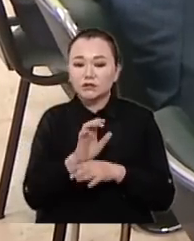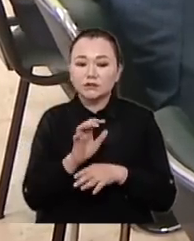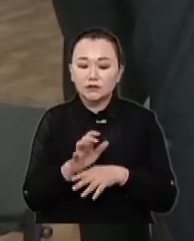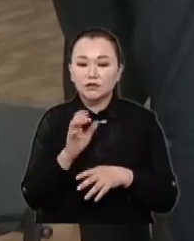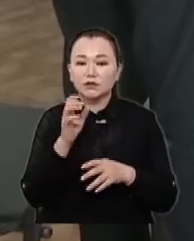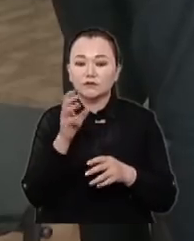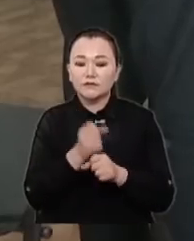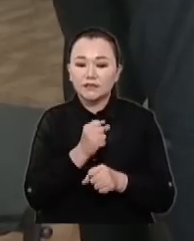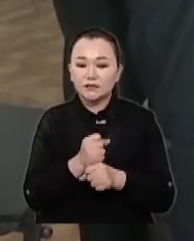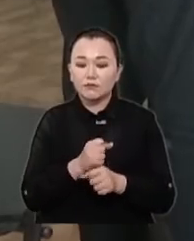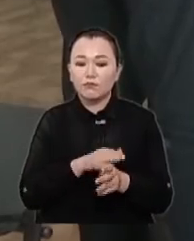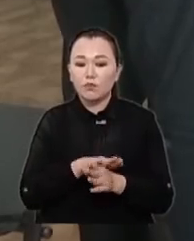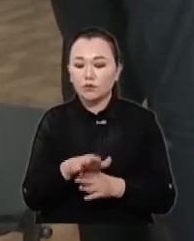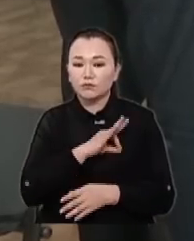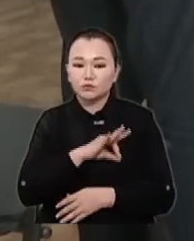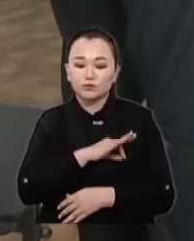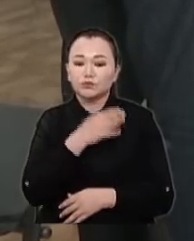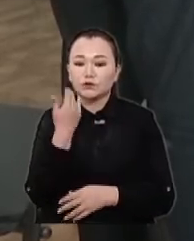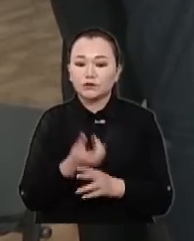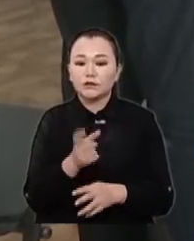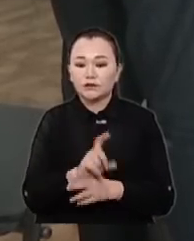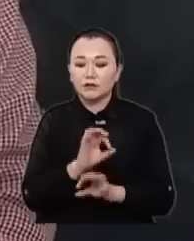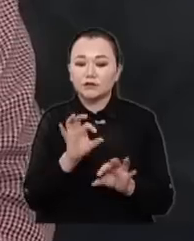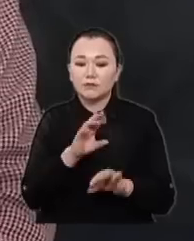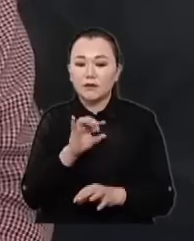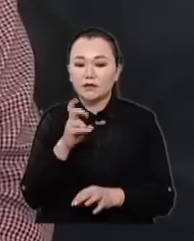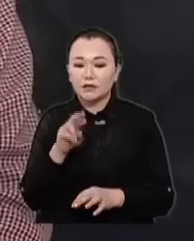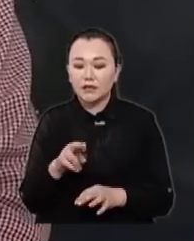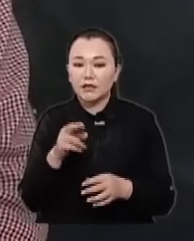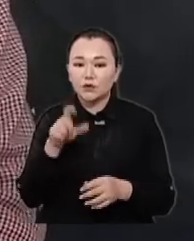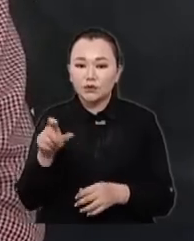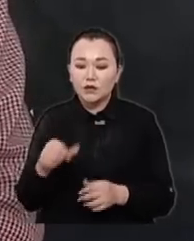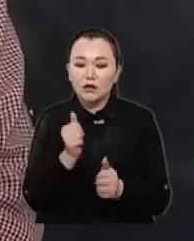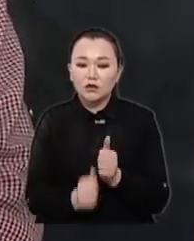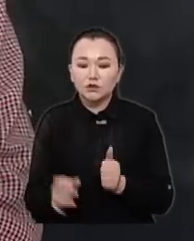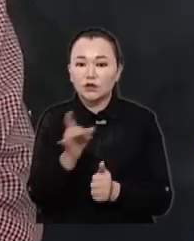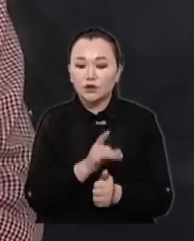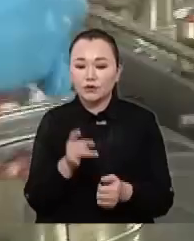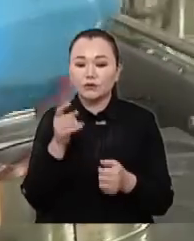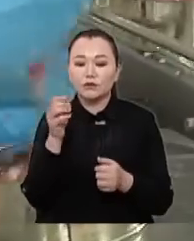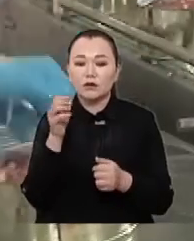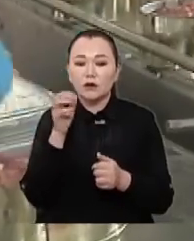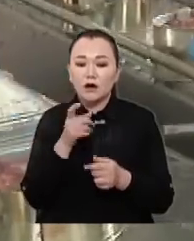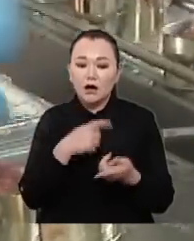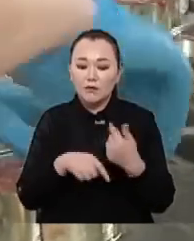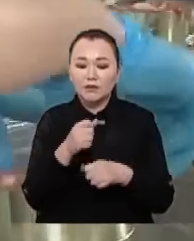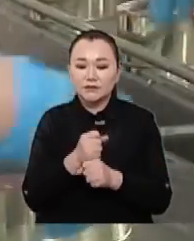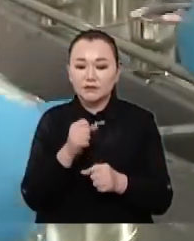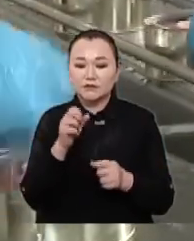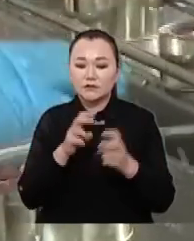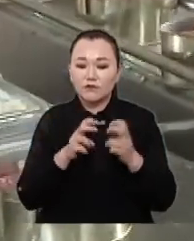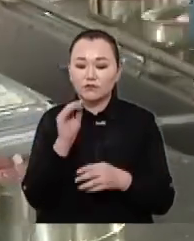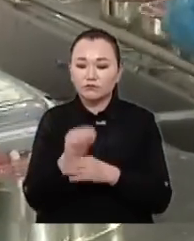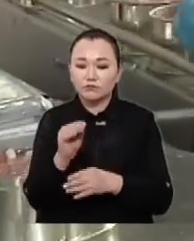шикізатын өңдеуді әлі толық игере алмай жатқаны да содан, дейді партия өкілдері. Айтуларынша, әр ауданда кемі бір қайта өңдеу мекемесі болуы қажет.